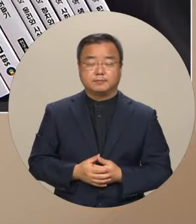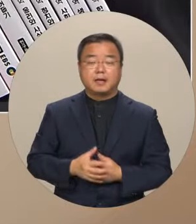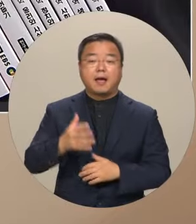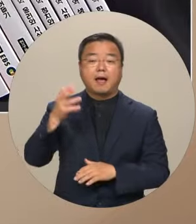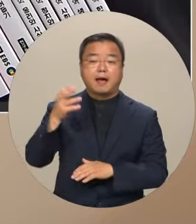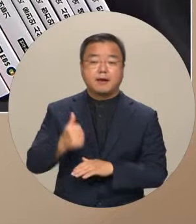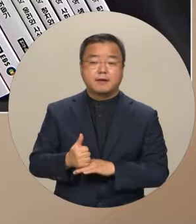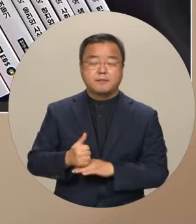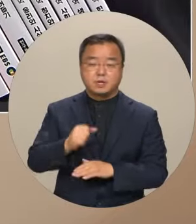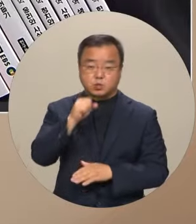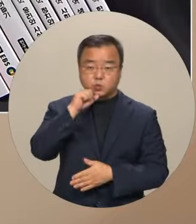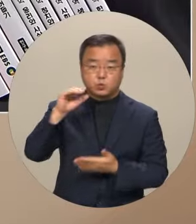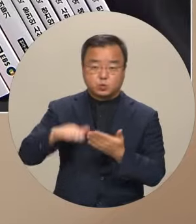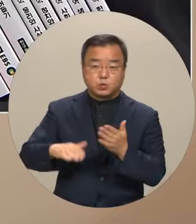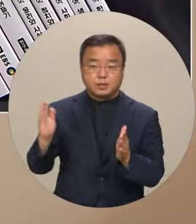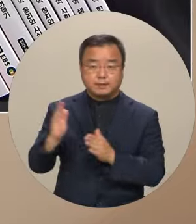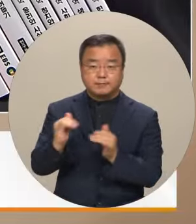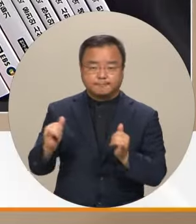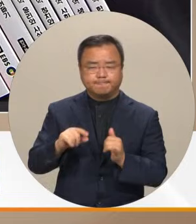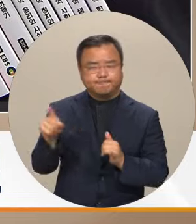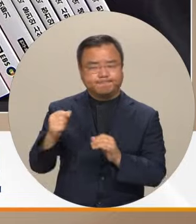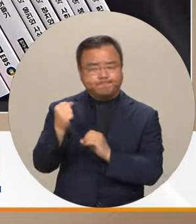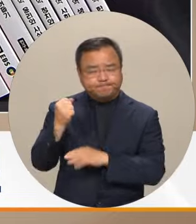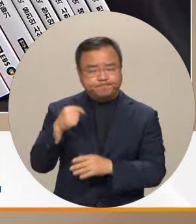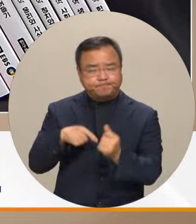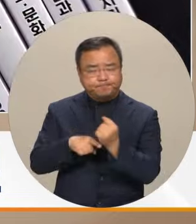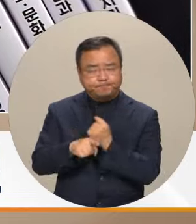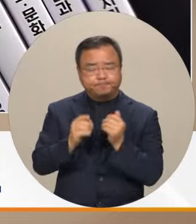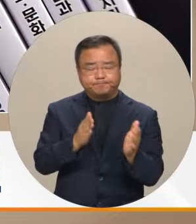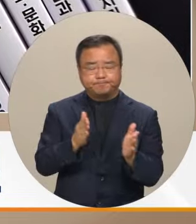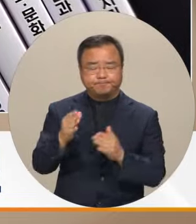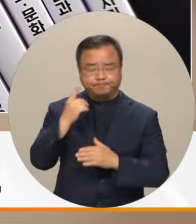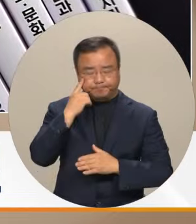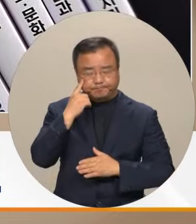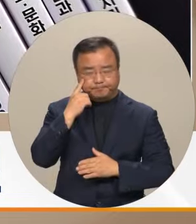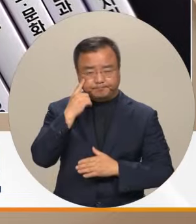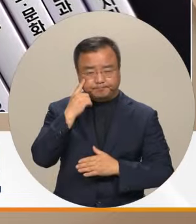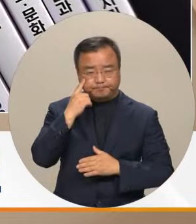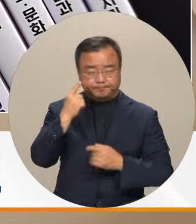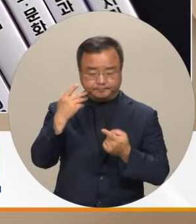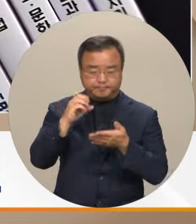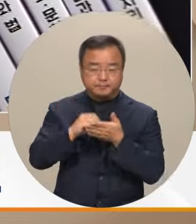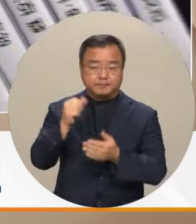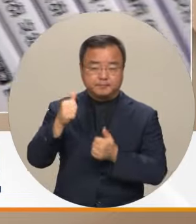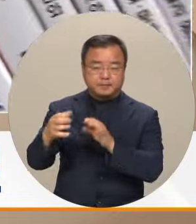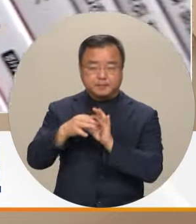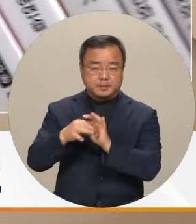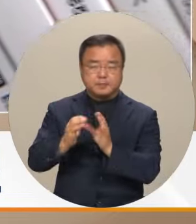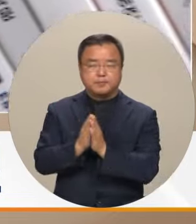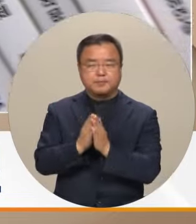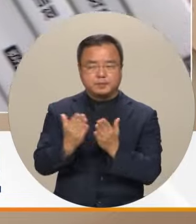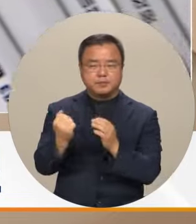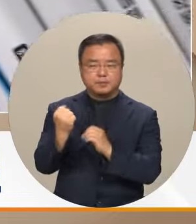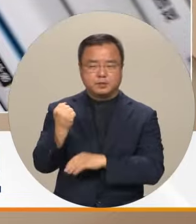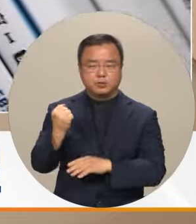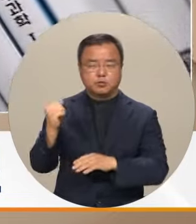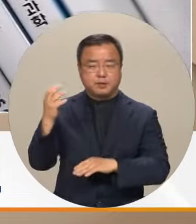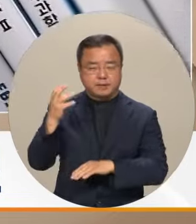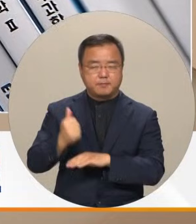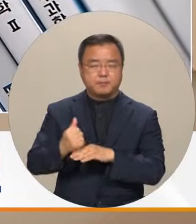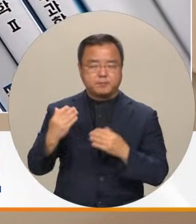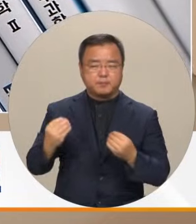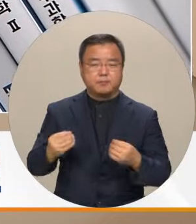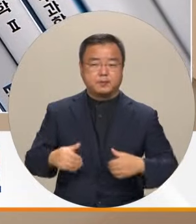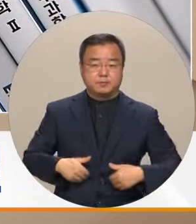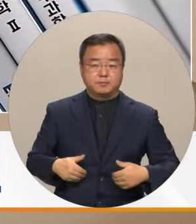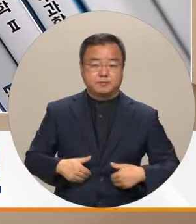마지막으로 하위권 학생들은 기본 개념을 다시 한번 정리하고 역시 수능 연계 교재를 중심으로 어 마무리하는 것이 중요할 거라고